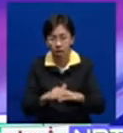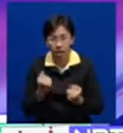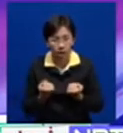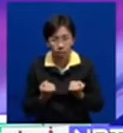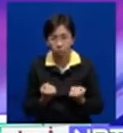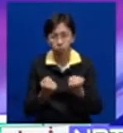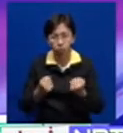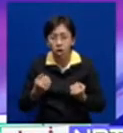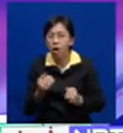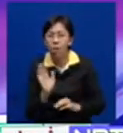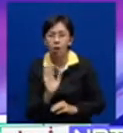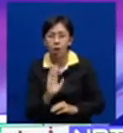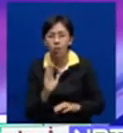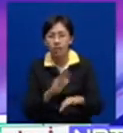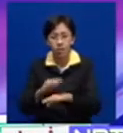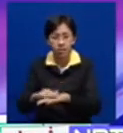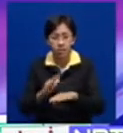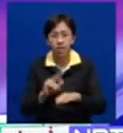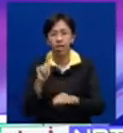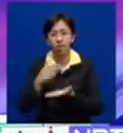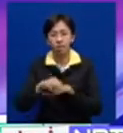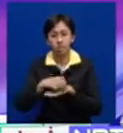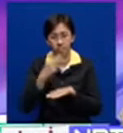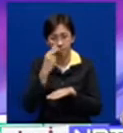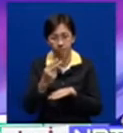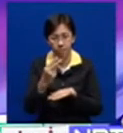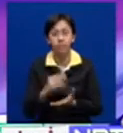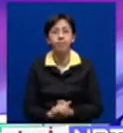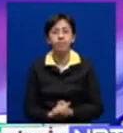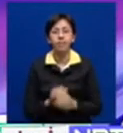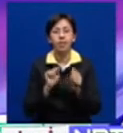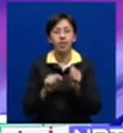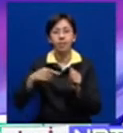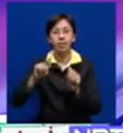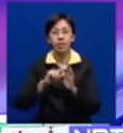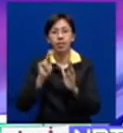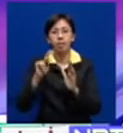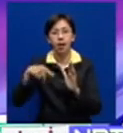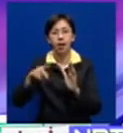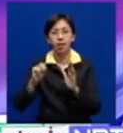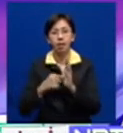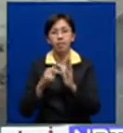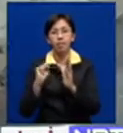ทางดังกล่าวนะครับไปติดตามรายงานได้จากคุณปิ่นมณีนาควารีรายงานจากอำเภอปากพนังจังหวัดนครศรีธรรมราช